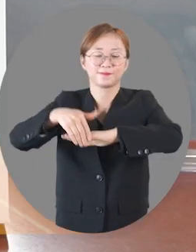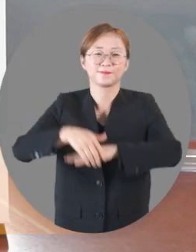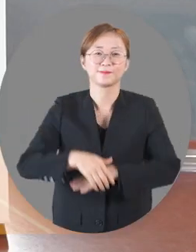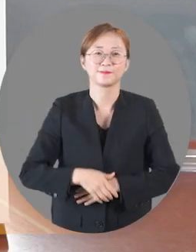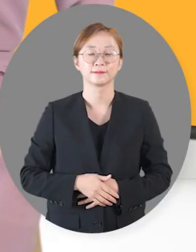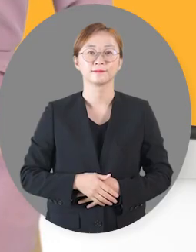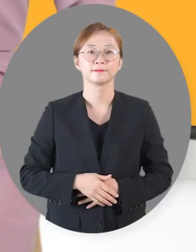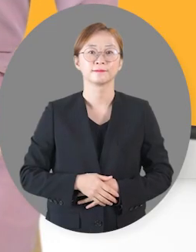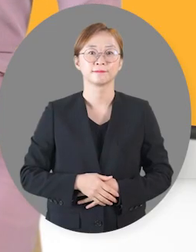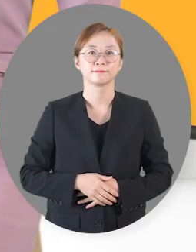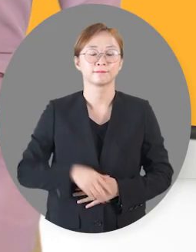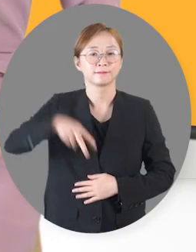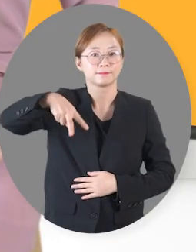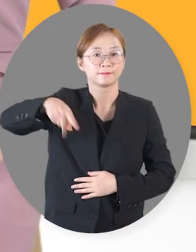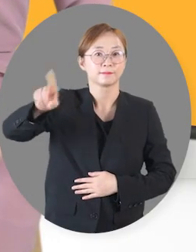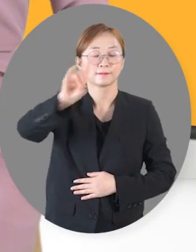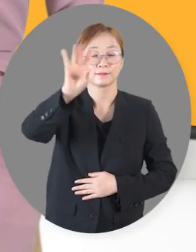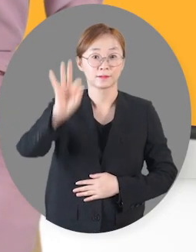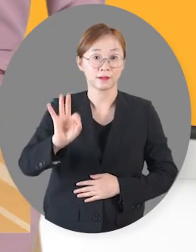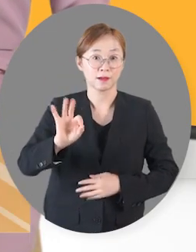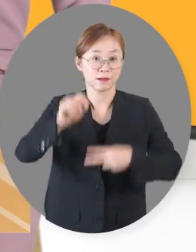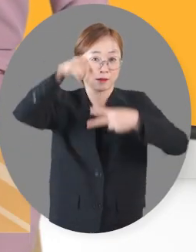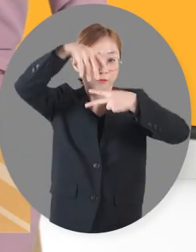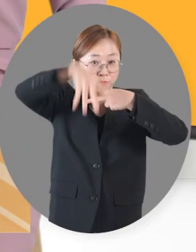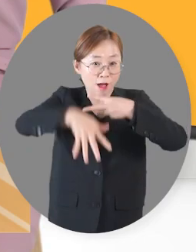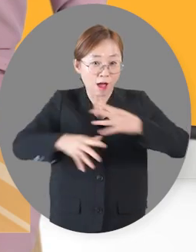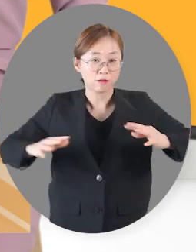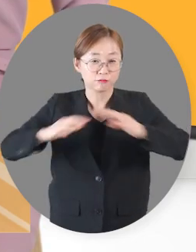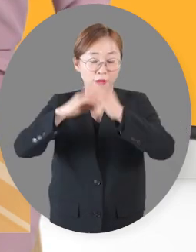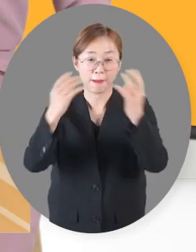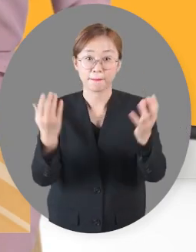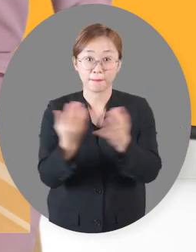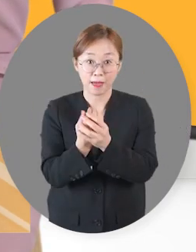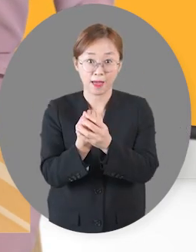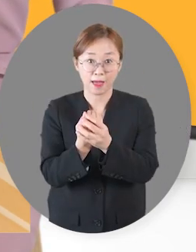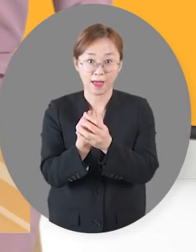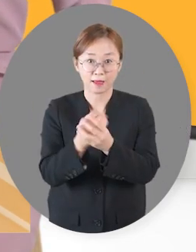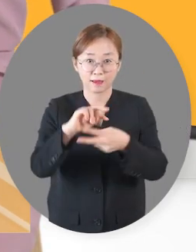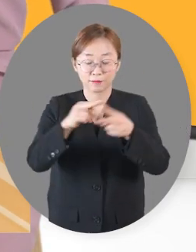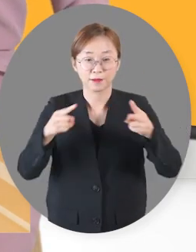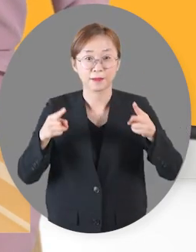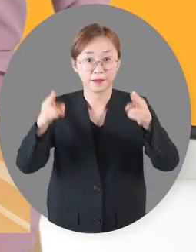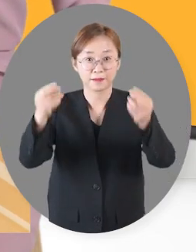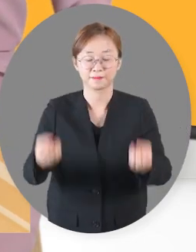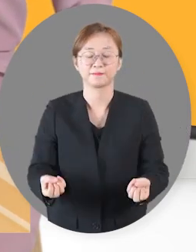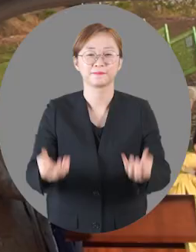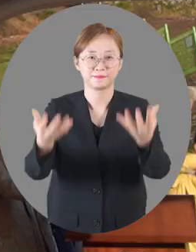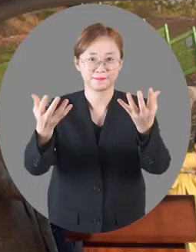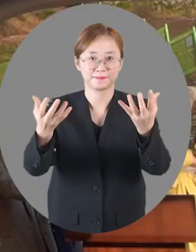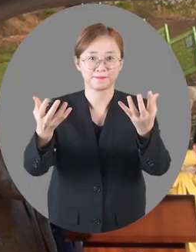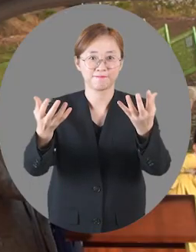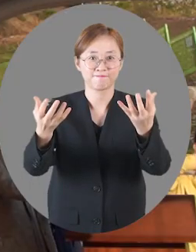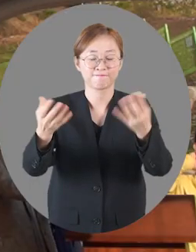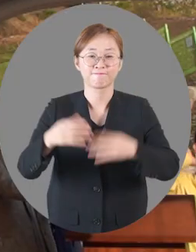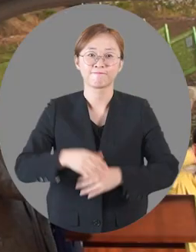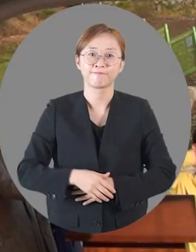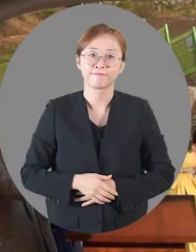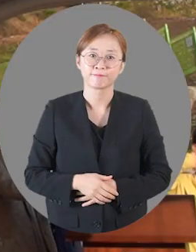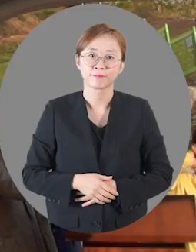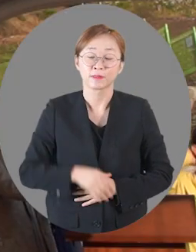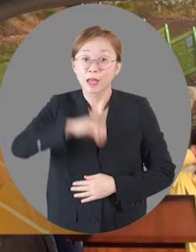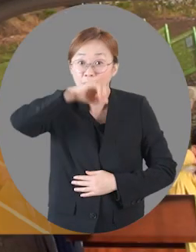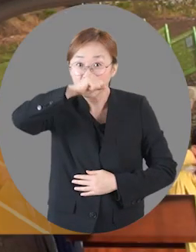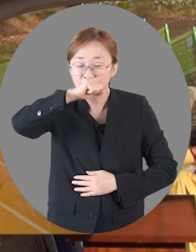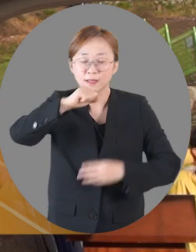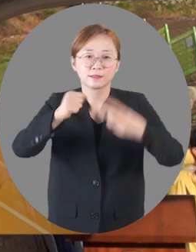예정입니다. 신풍면 입동리 사방댐 사업이 완료돼 준공식을 가졌습니다. 공주시가